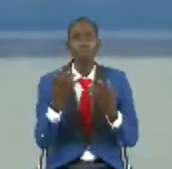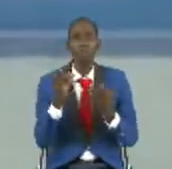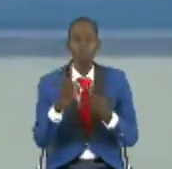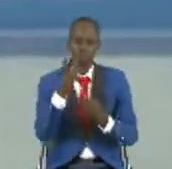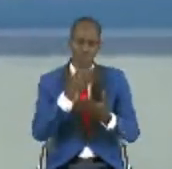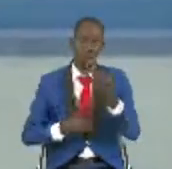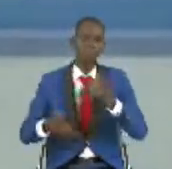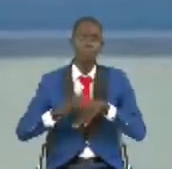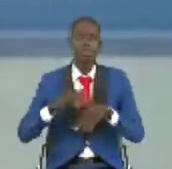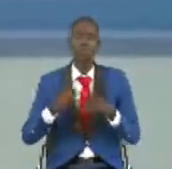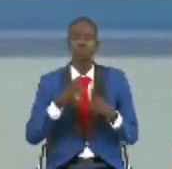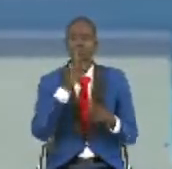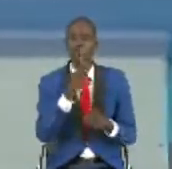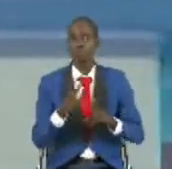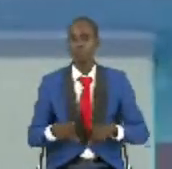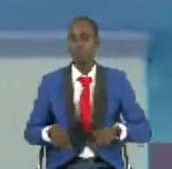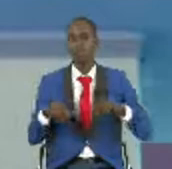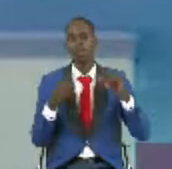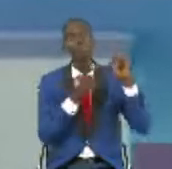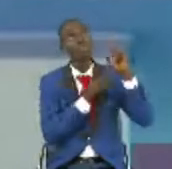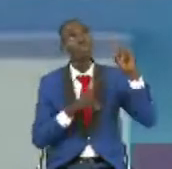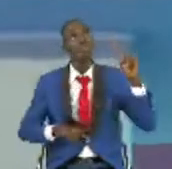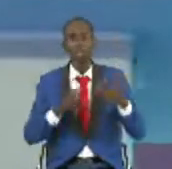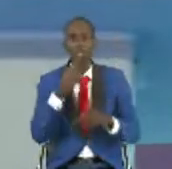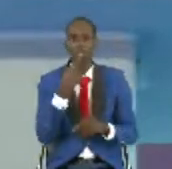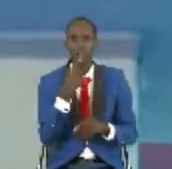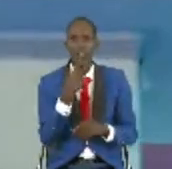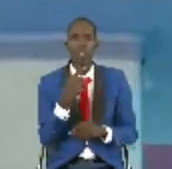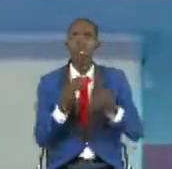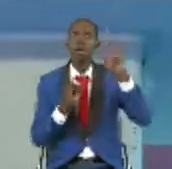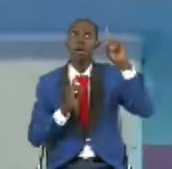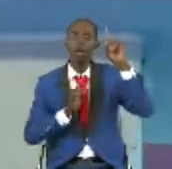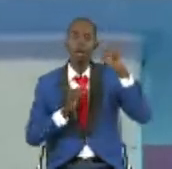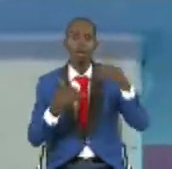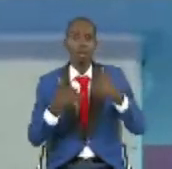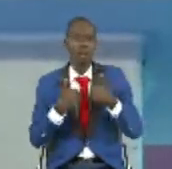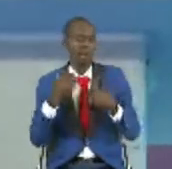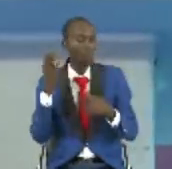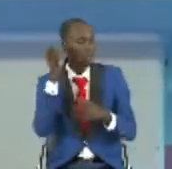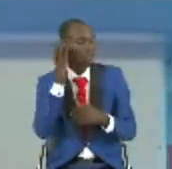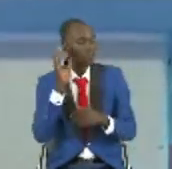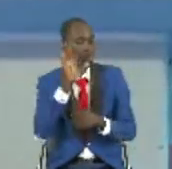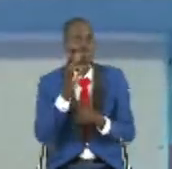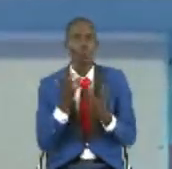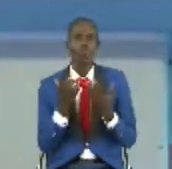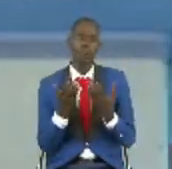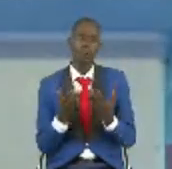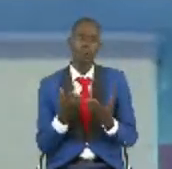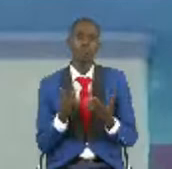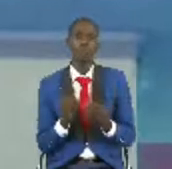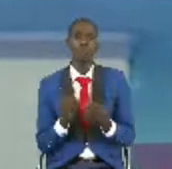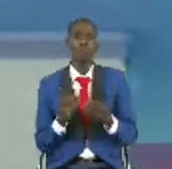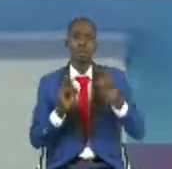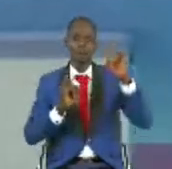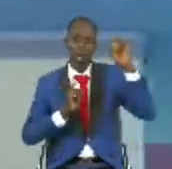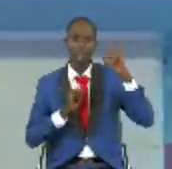à la vraie vie. Et Dieu dit, je t'ai exaucé. J'ai vu